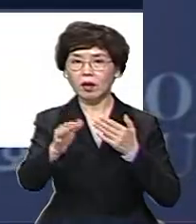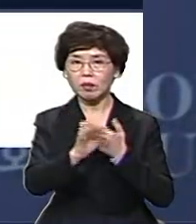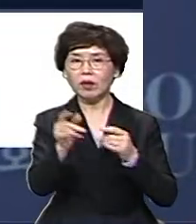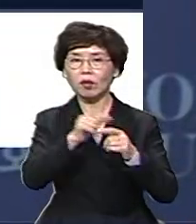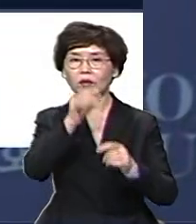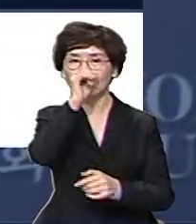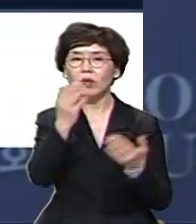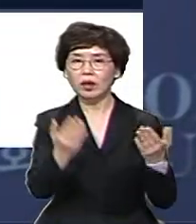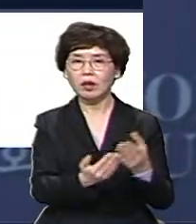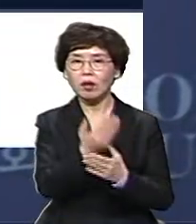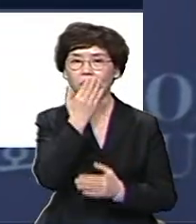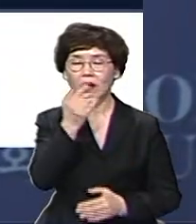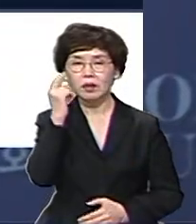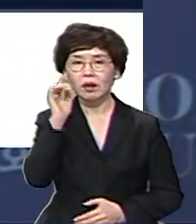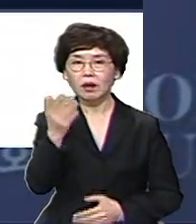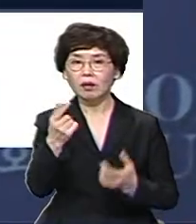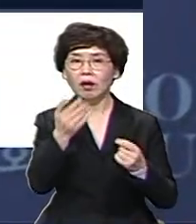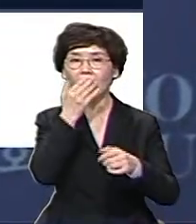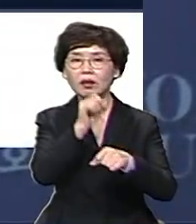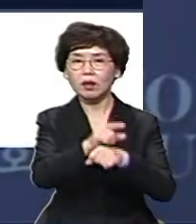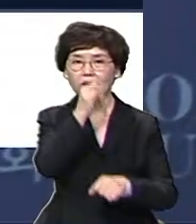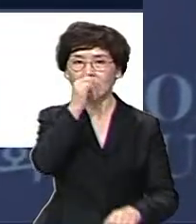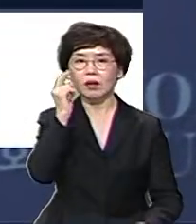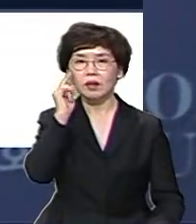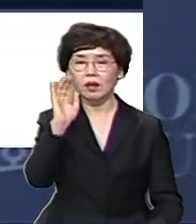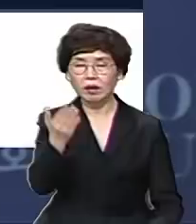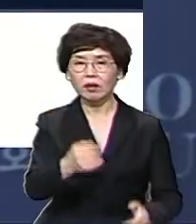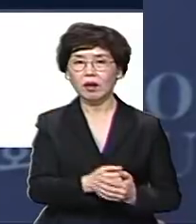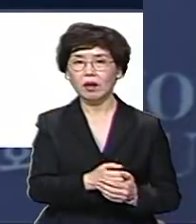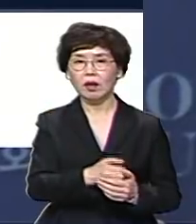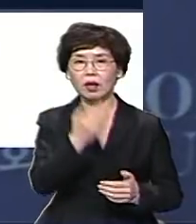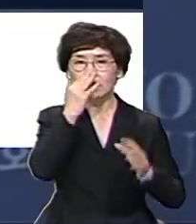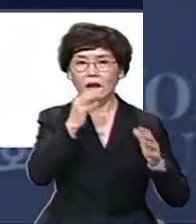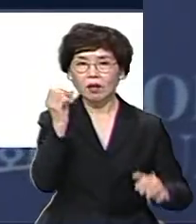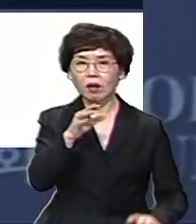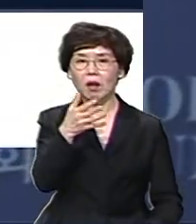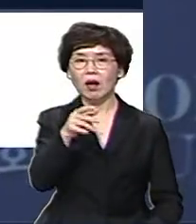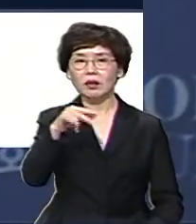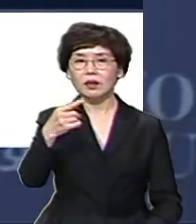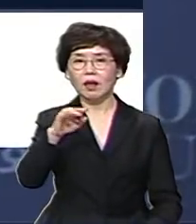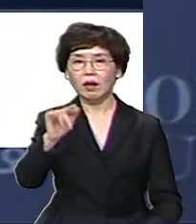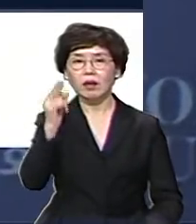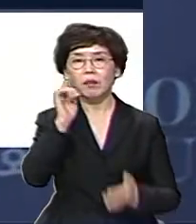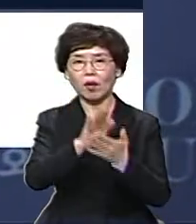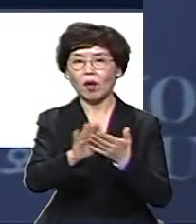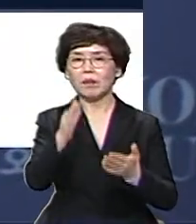왜 우리에게 미국에게 긍정적이지